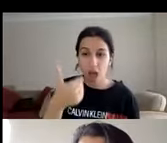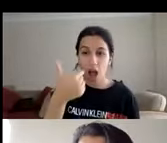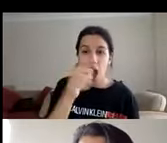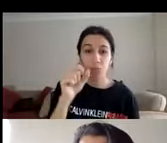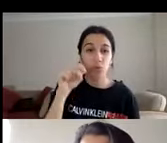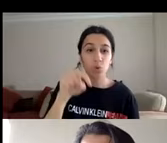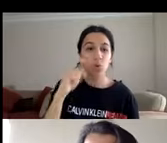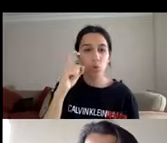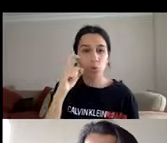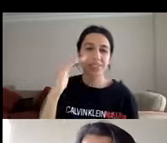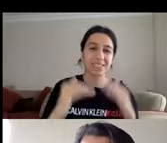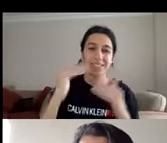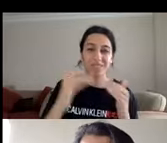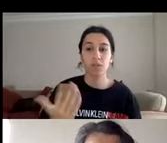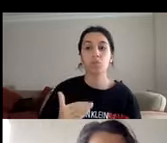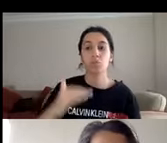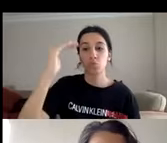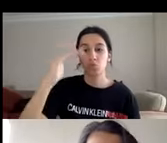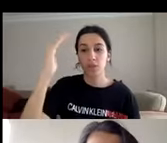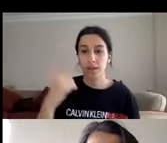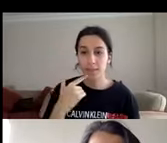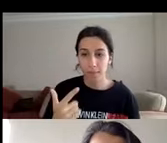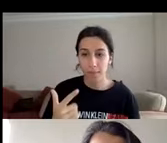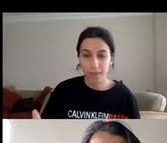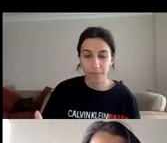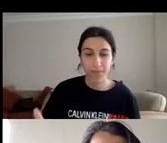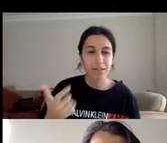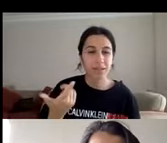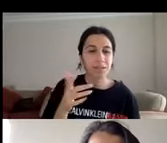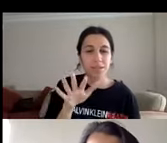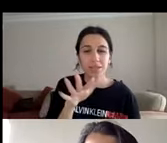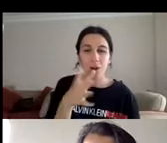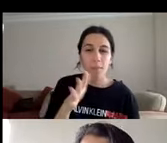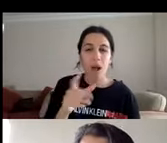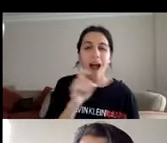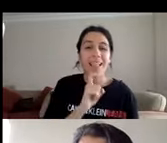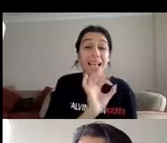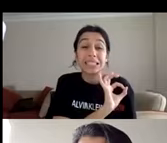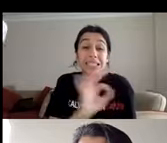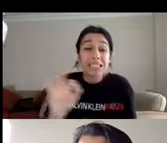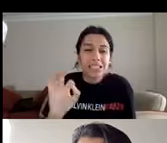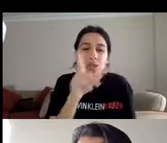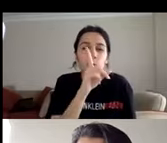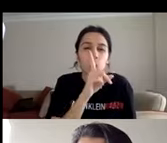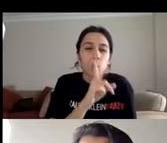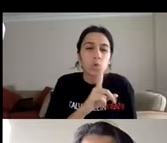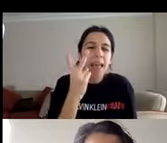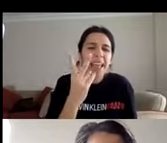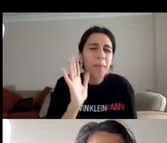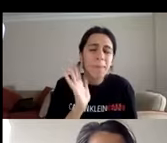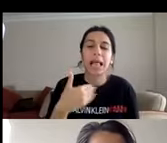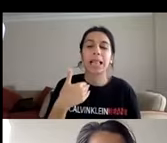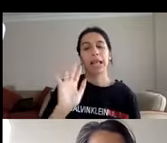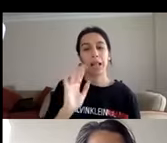60.98 seviyesinde. Yani yüksek sayıda hata var ve neredeyse hatasız olan oran %2 bile değil